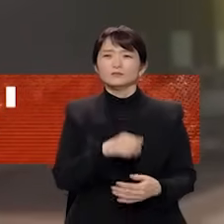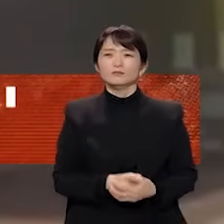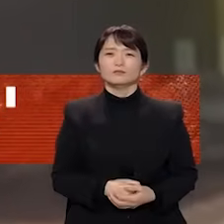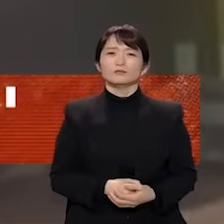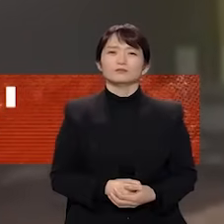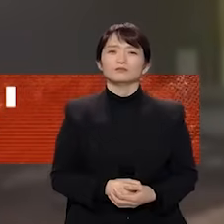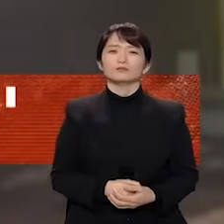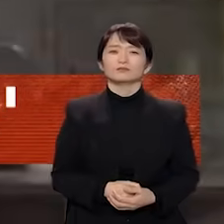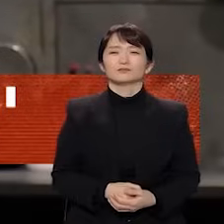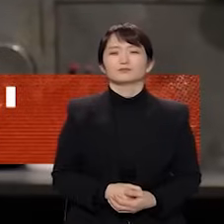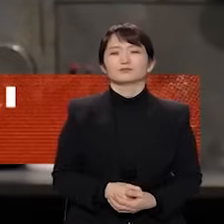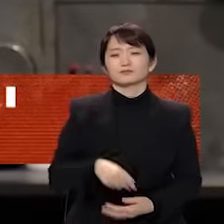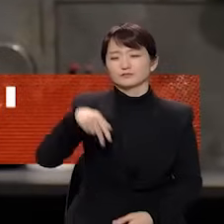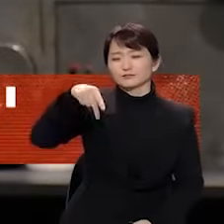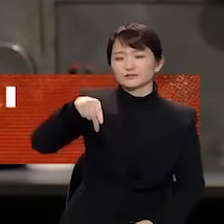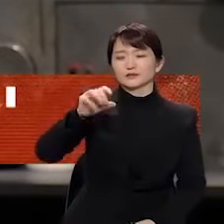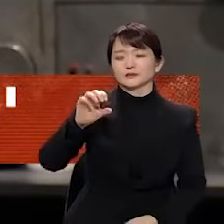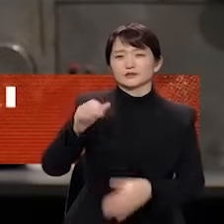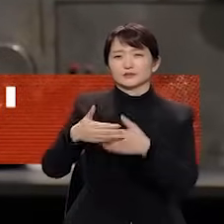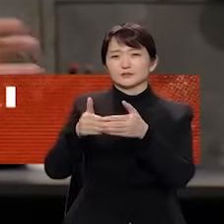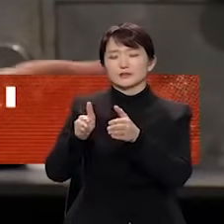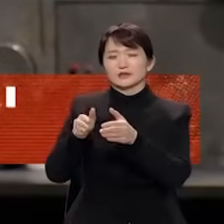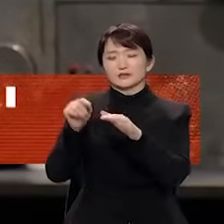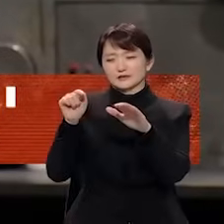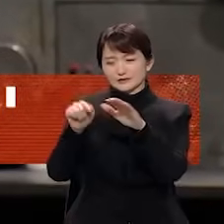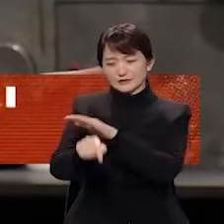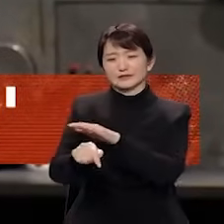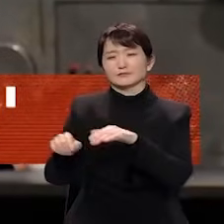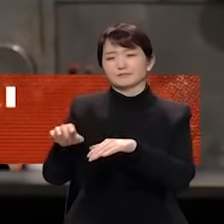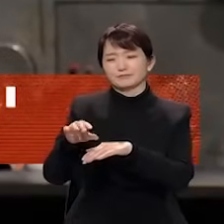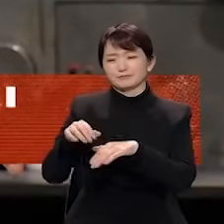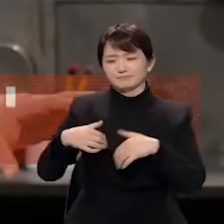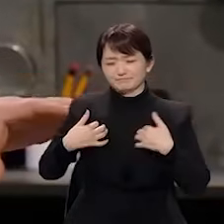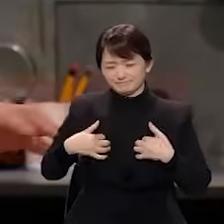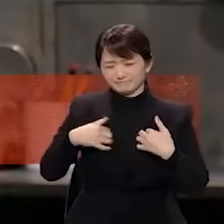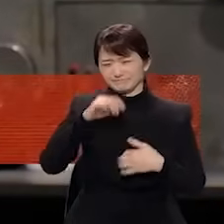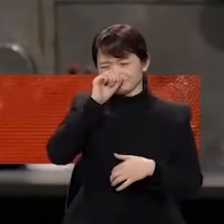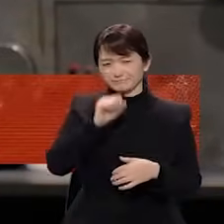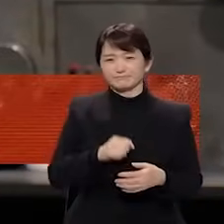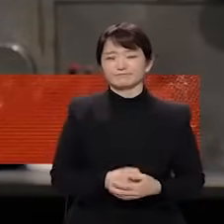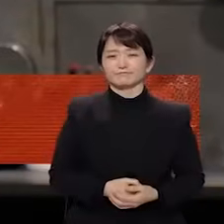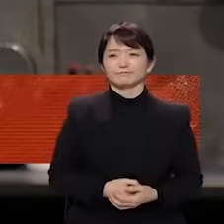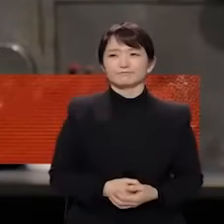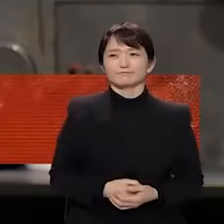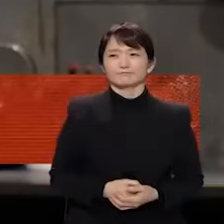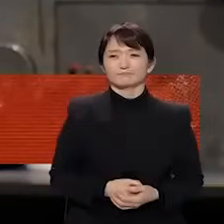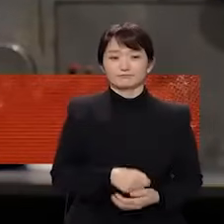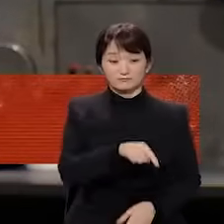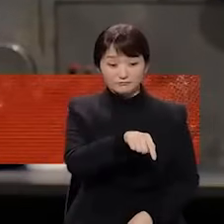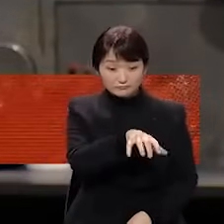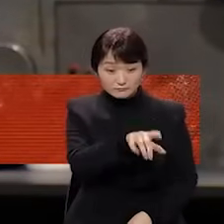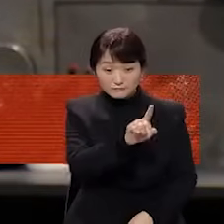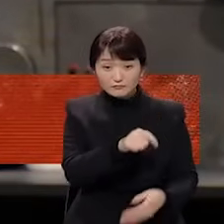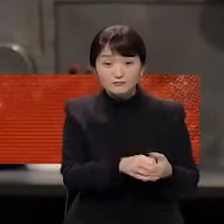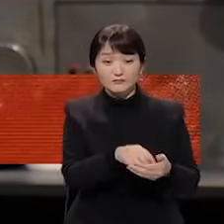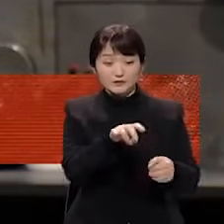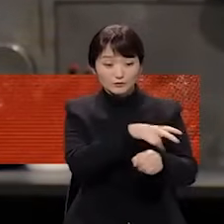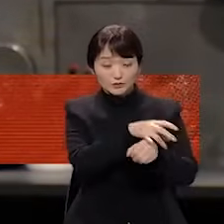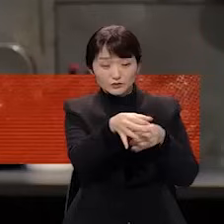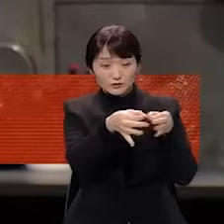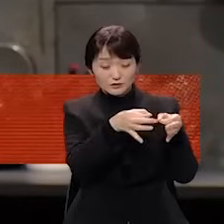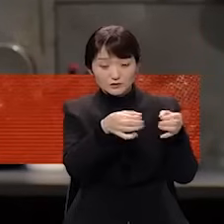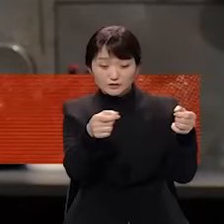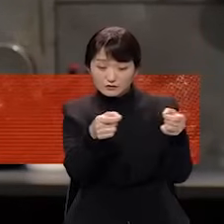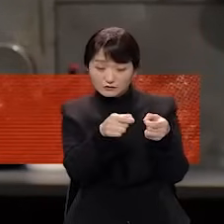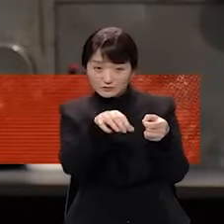있습니다 그런데 가서 하면 되죠 PC 방 아 동네에 많잖아요 저기 디냐 편의점이 저 컴